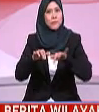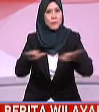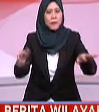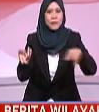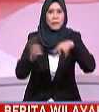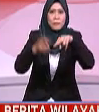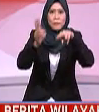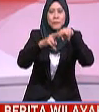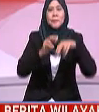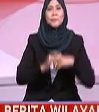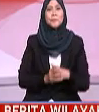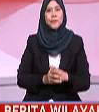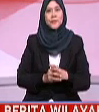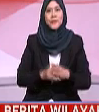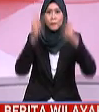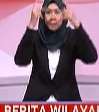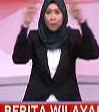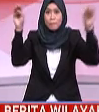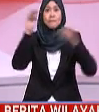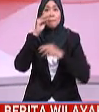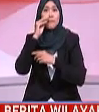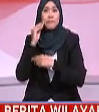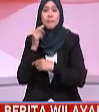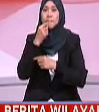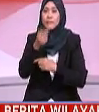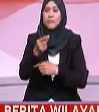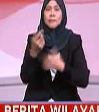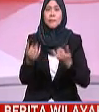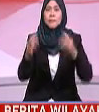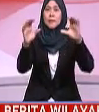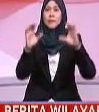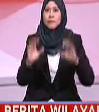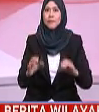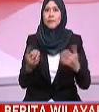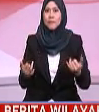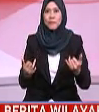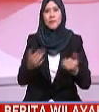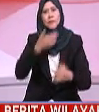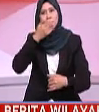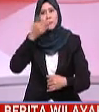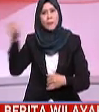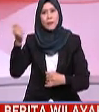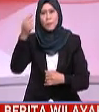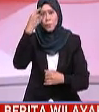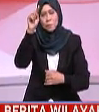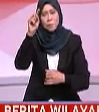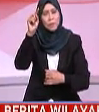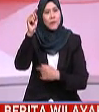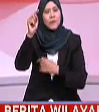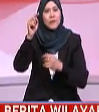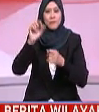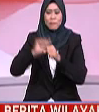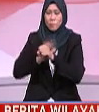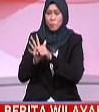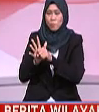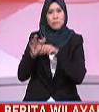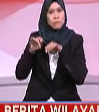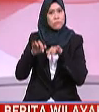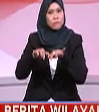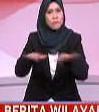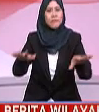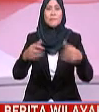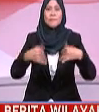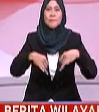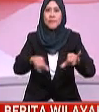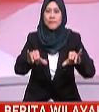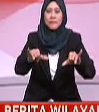Jelas Perdana Menteri Tan Sri Muhyiddin Yassin, langkah itu merupakan kaedah serta pendekatan terbaik memandangkan penularan wabak masih berada